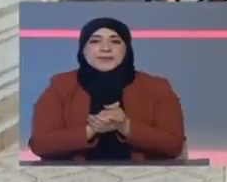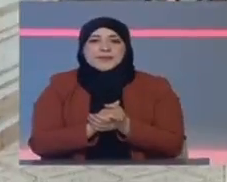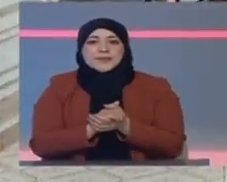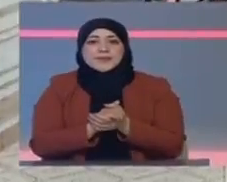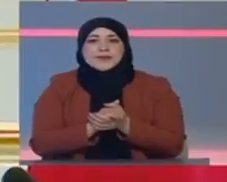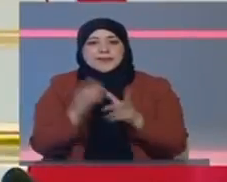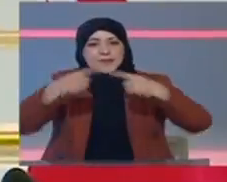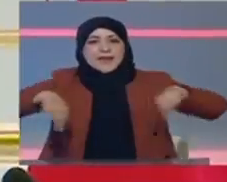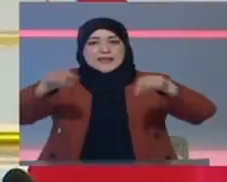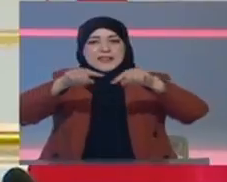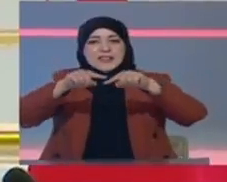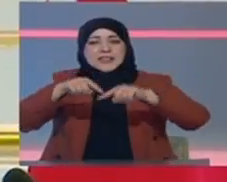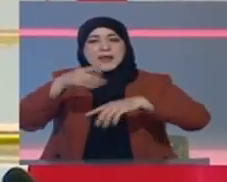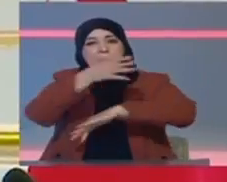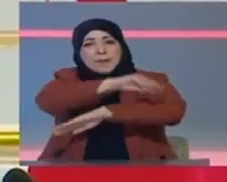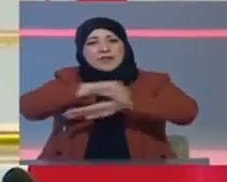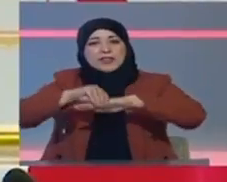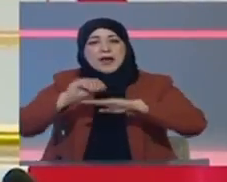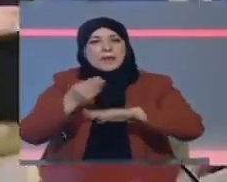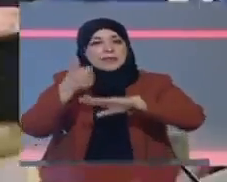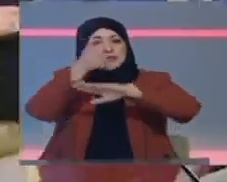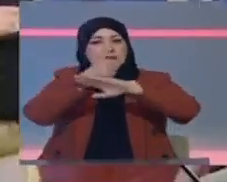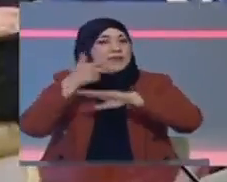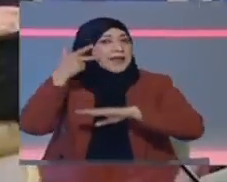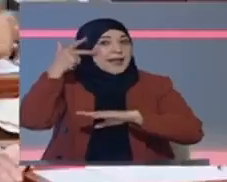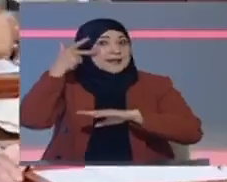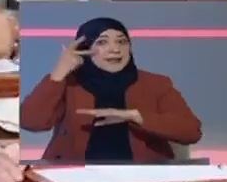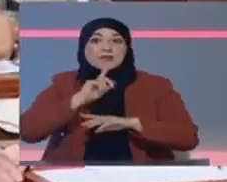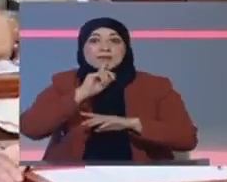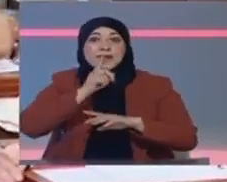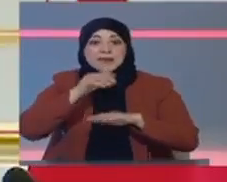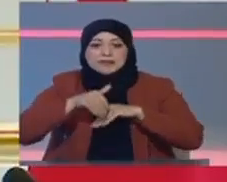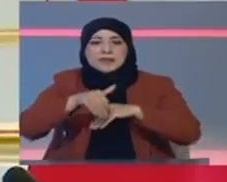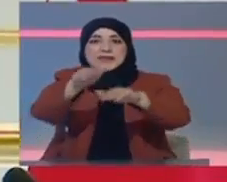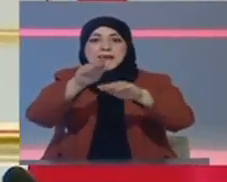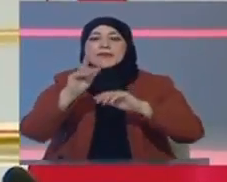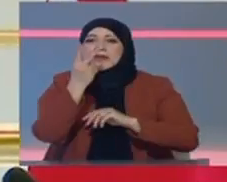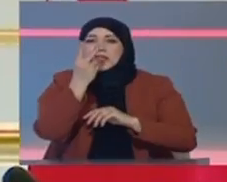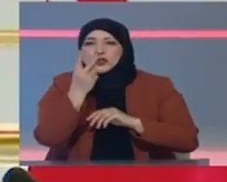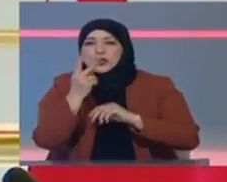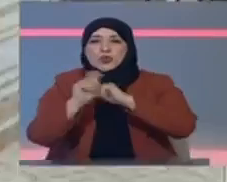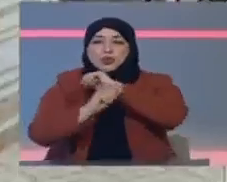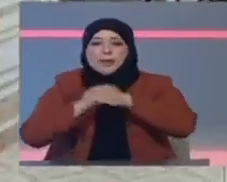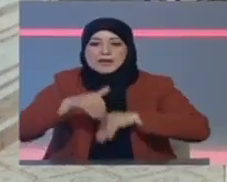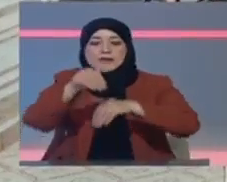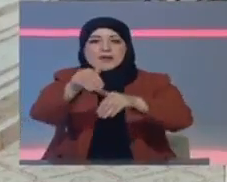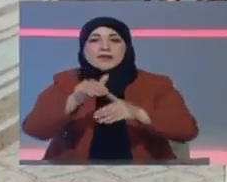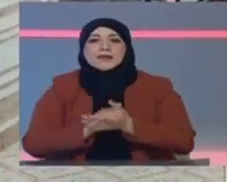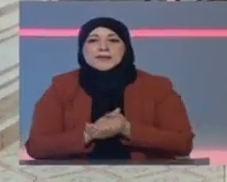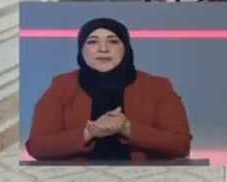اجتماع مجلس الامن القومي باشا رئيس الجمهوريه يقارب تمديد الحجر الصحي لمده اسبوعين